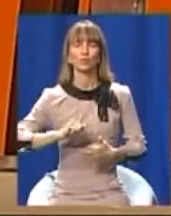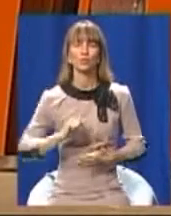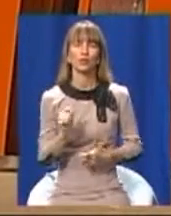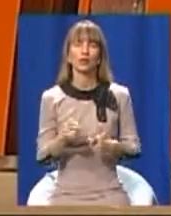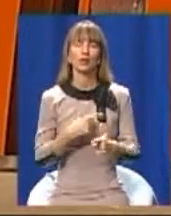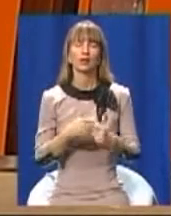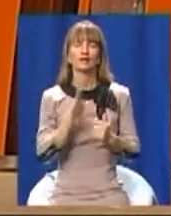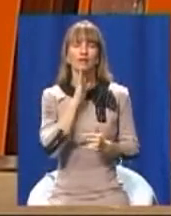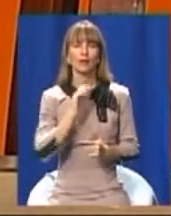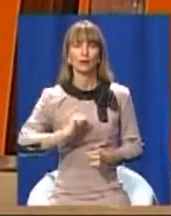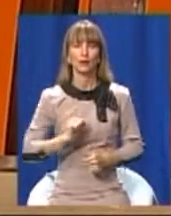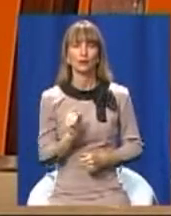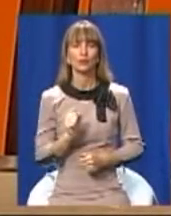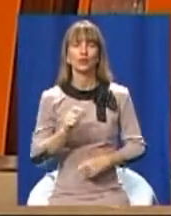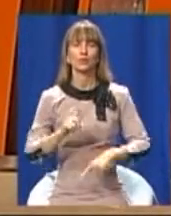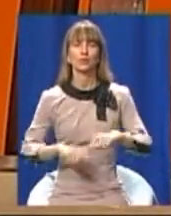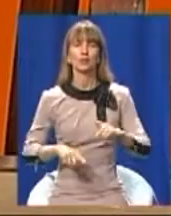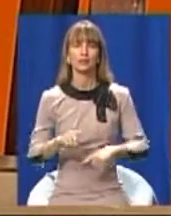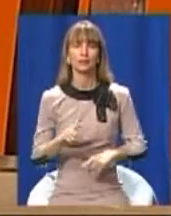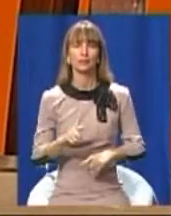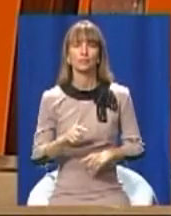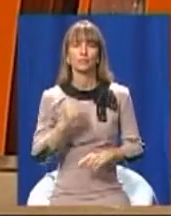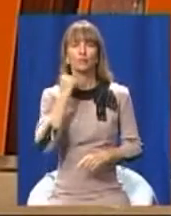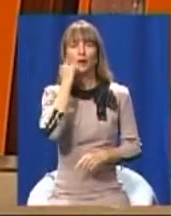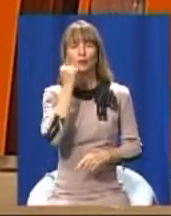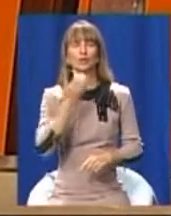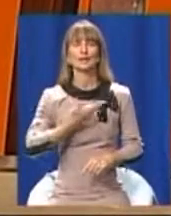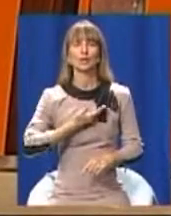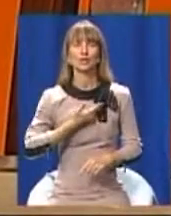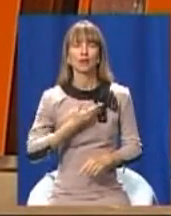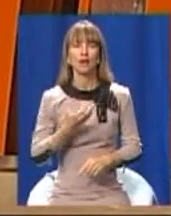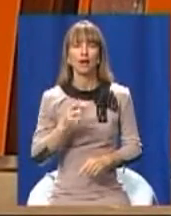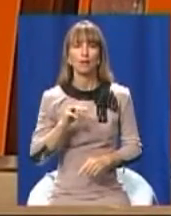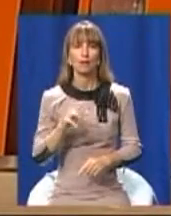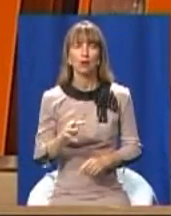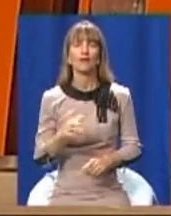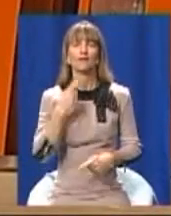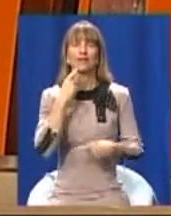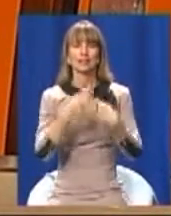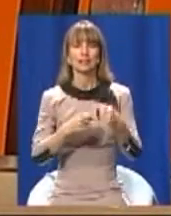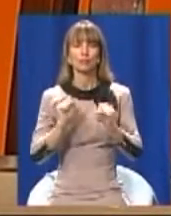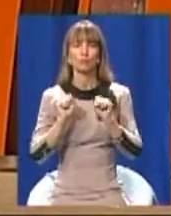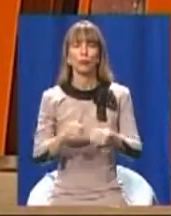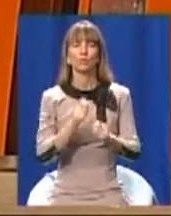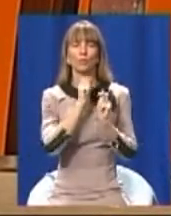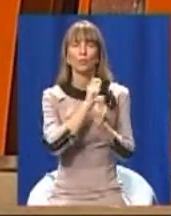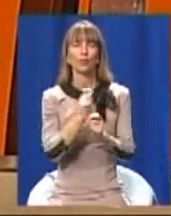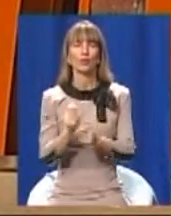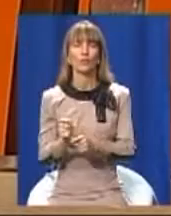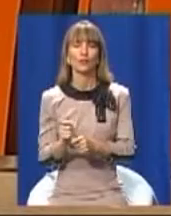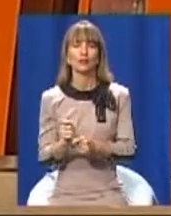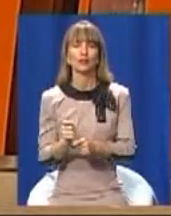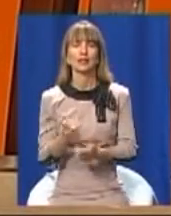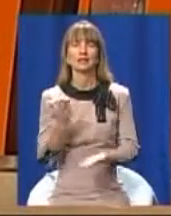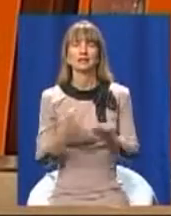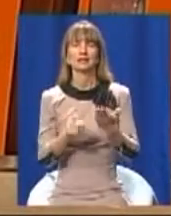або подрузі, батькам, бабусям, дідусям. Завжди можна подарувати подарунки, якщо